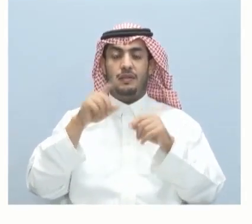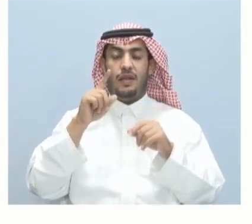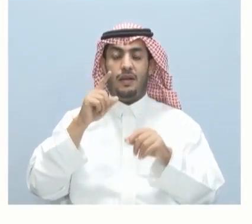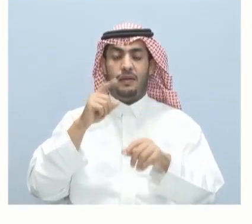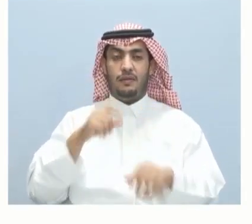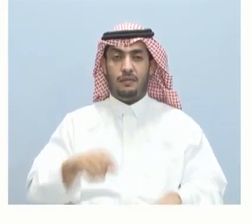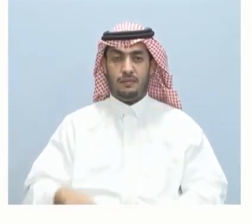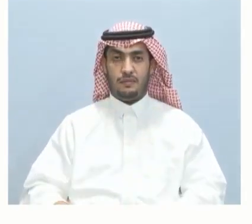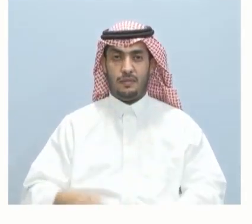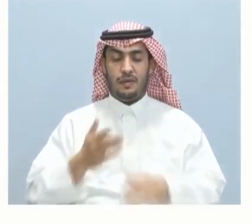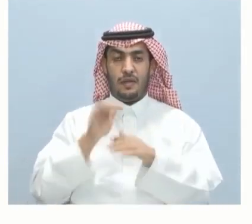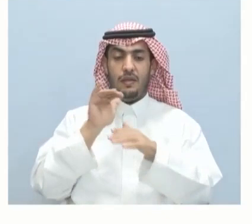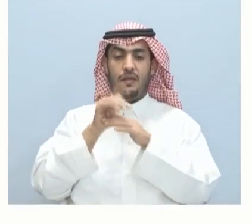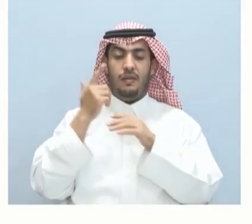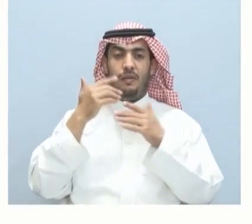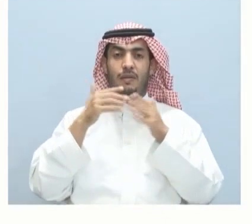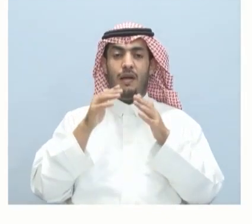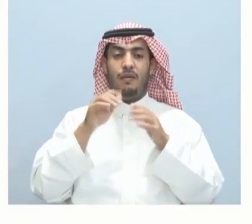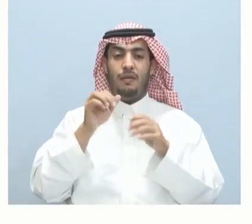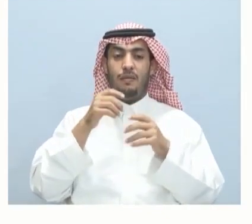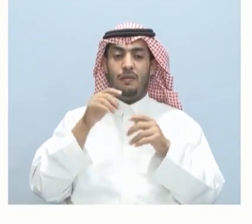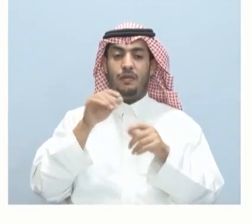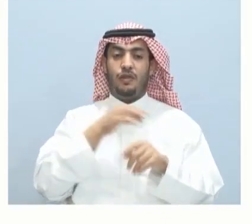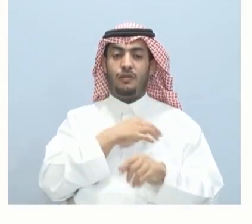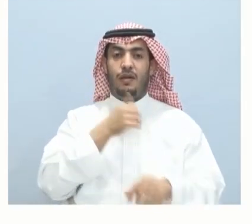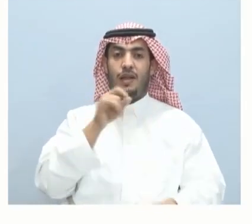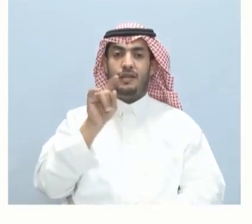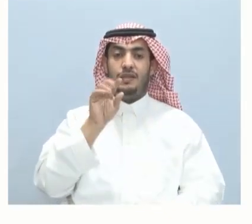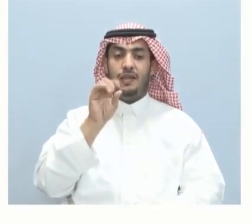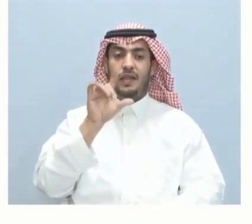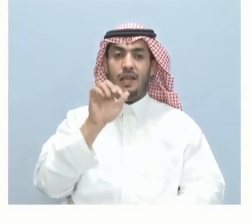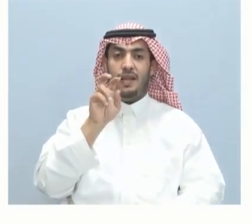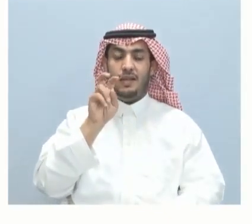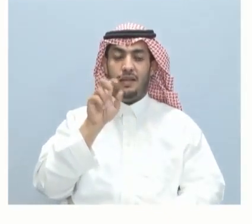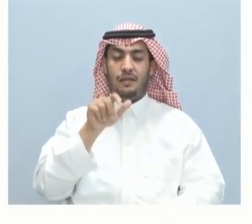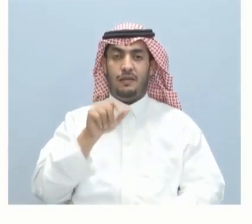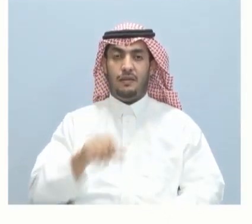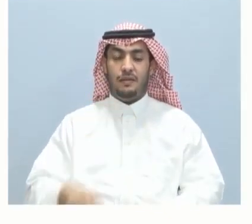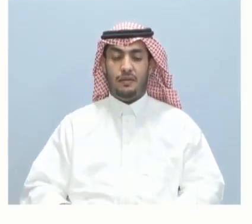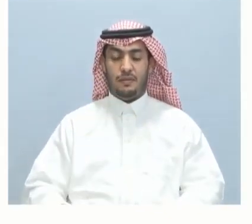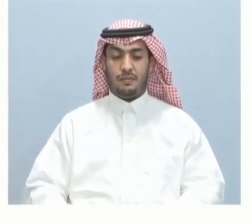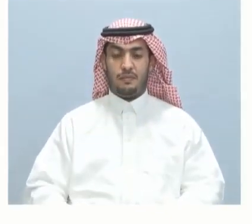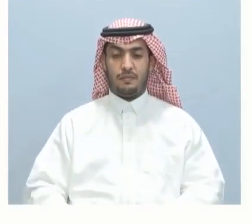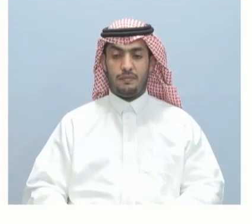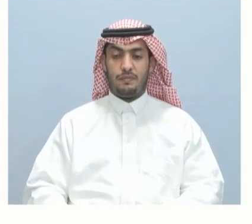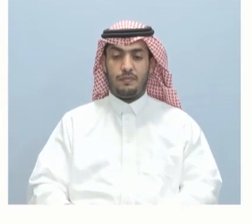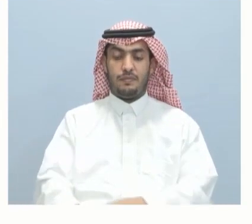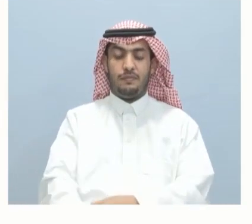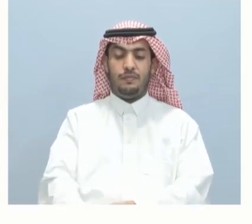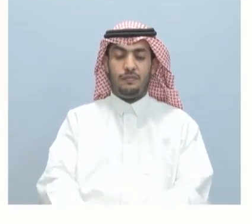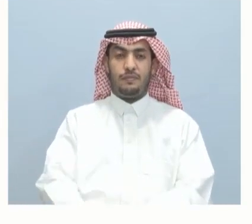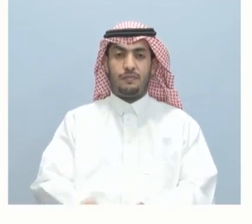لما درسته في الباب التجربه الهلاليه ولما دعمت مفهومه هنا في العزم اذا كنا نسال